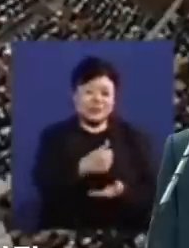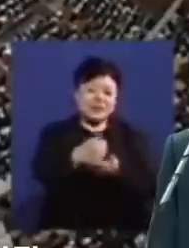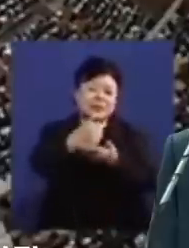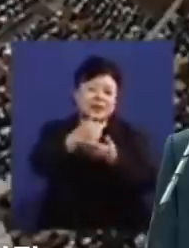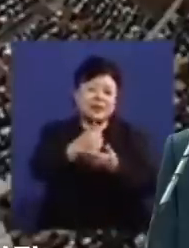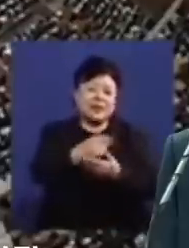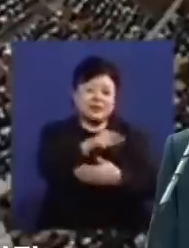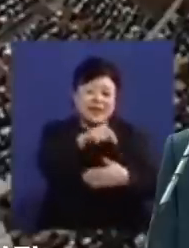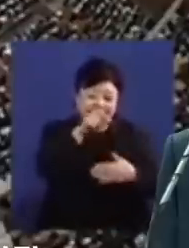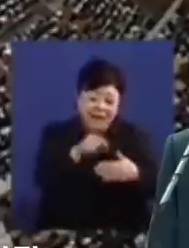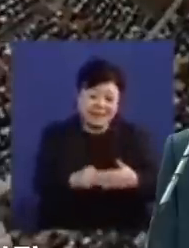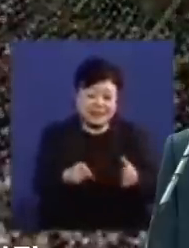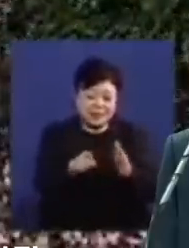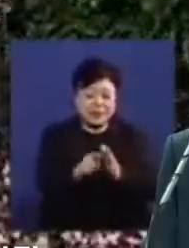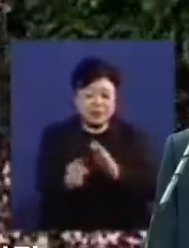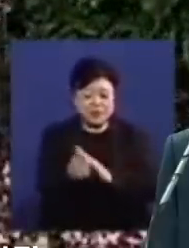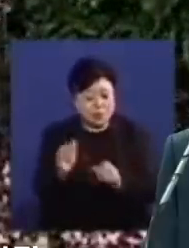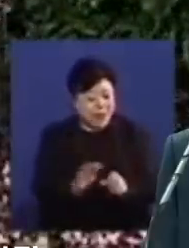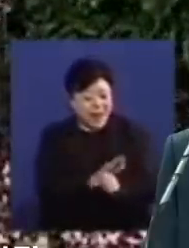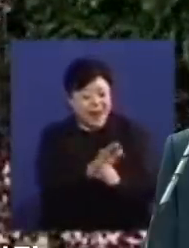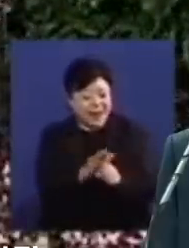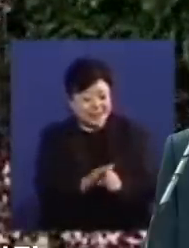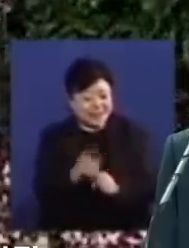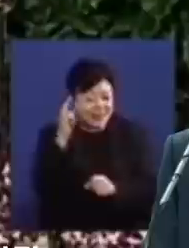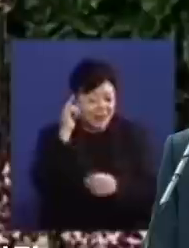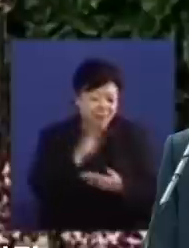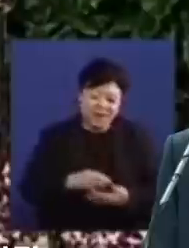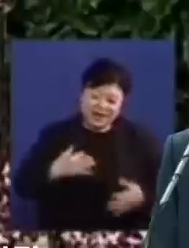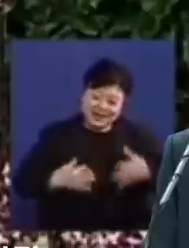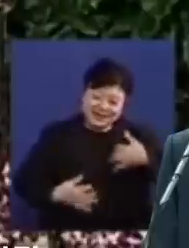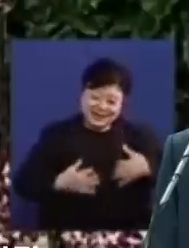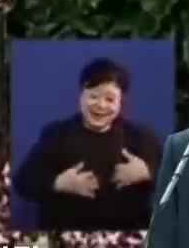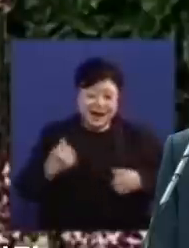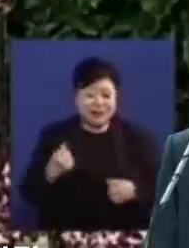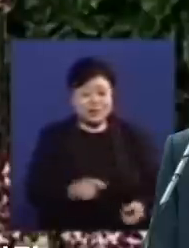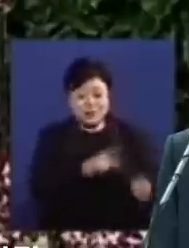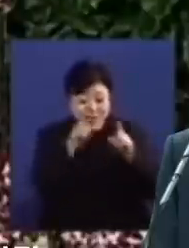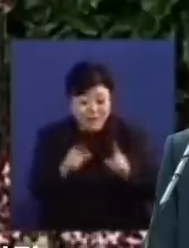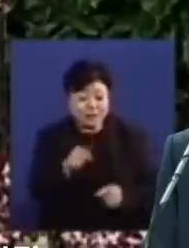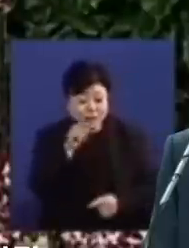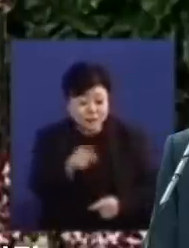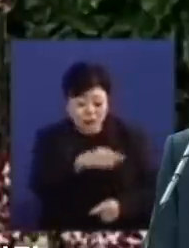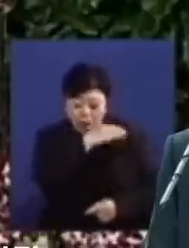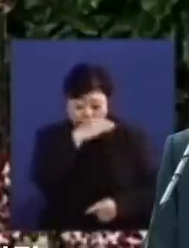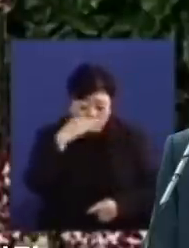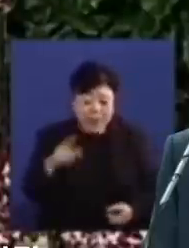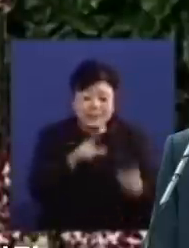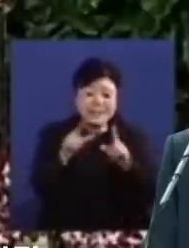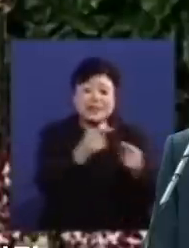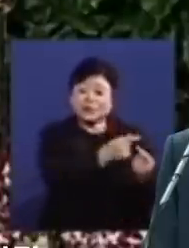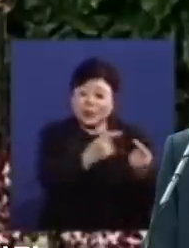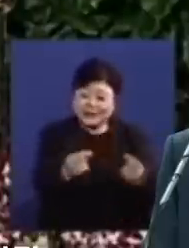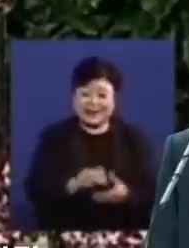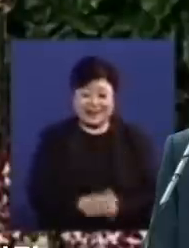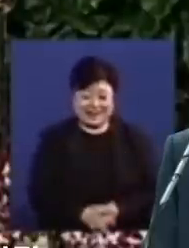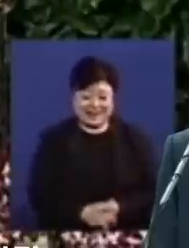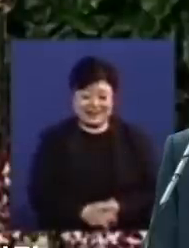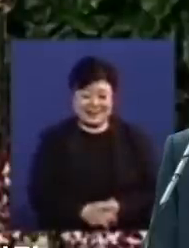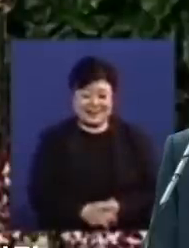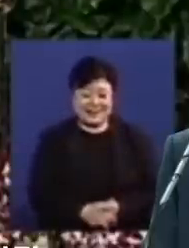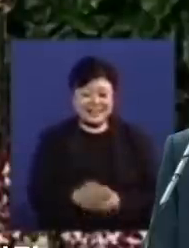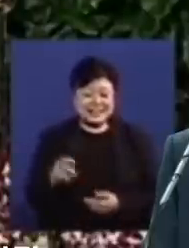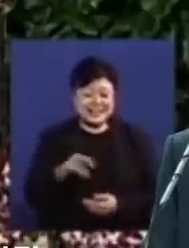그 안에서 믿음, 소망, 사랑의 평강, 희락을 가지고 사는 것이 올바른 삶인 것입니다.